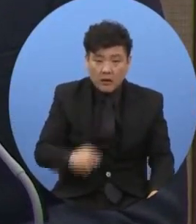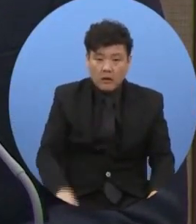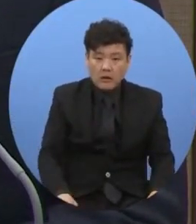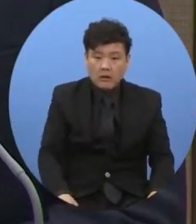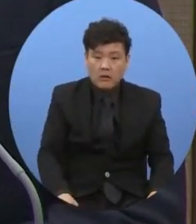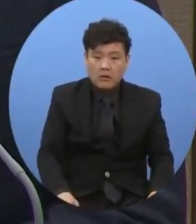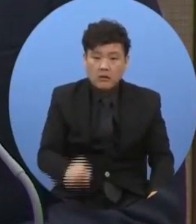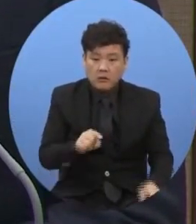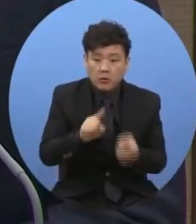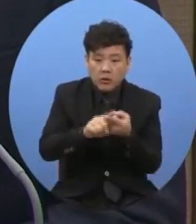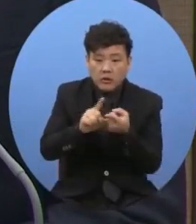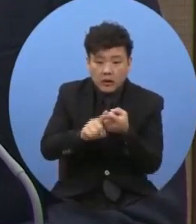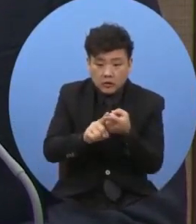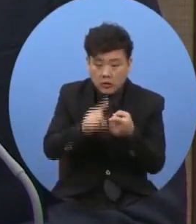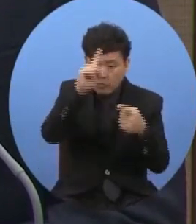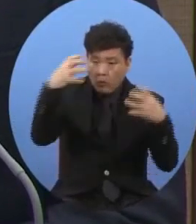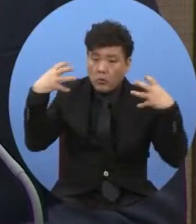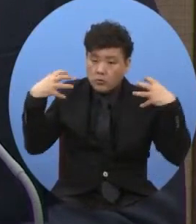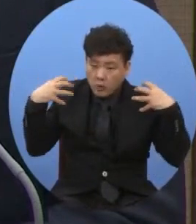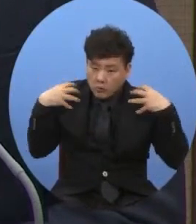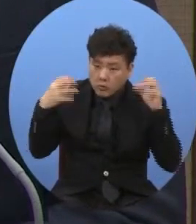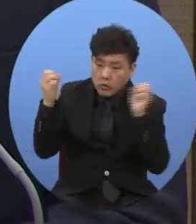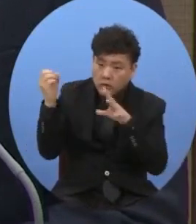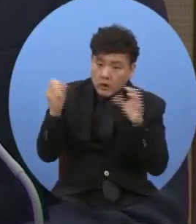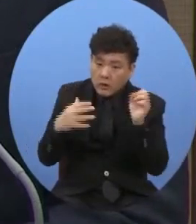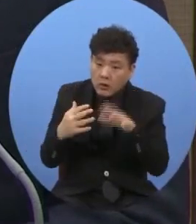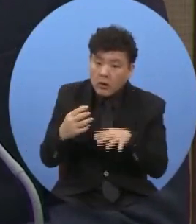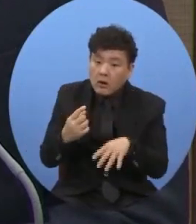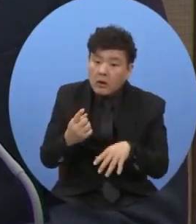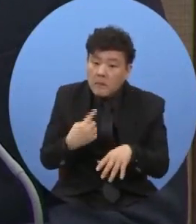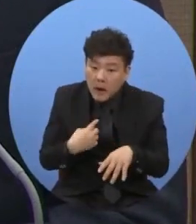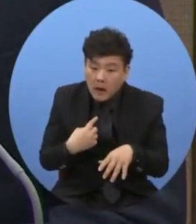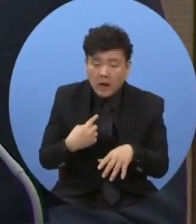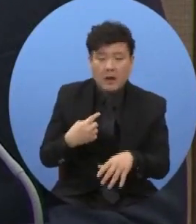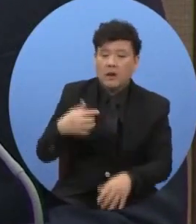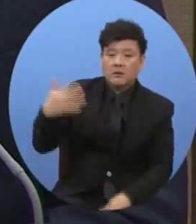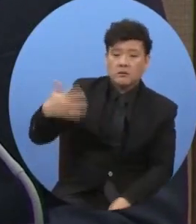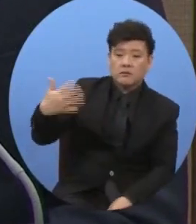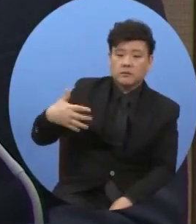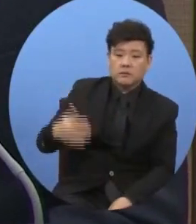중앙부처 차원에서 조율하거나 이렇게 소통하신 적은 없으시죠? 네, 아직까지는 없습니다.